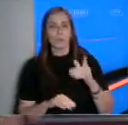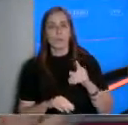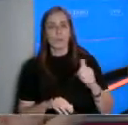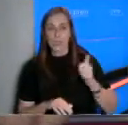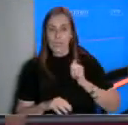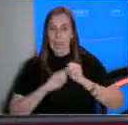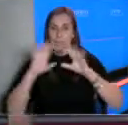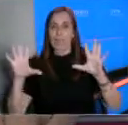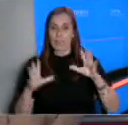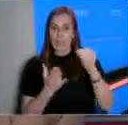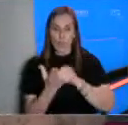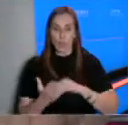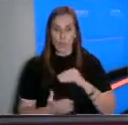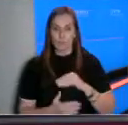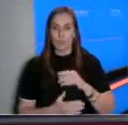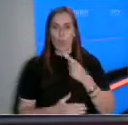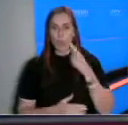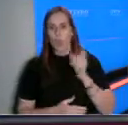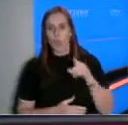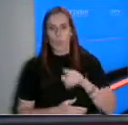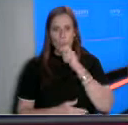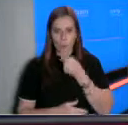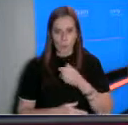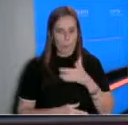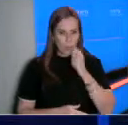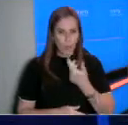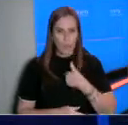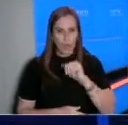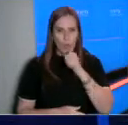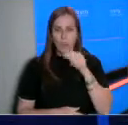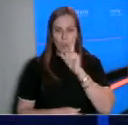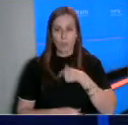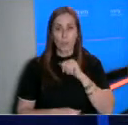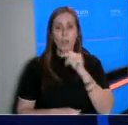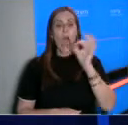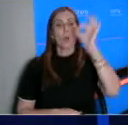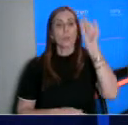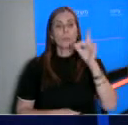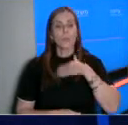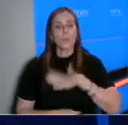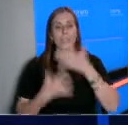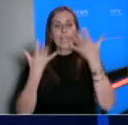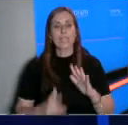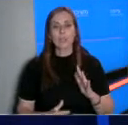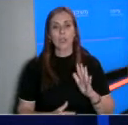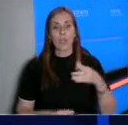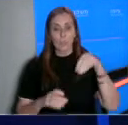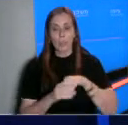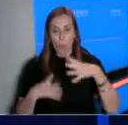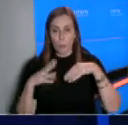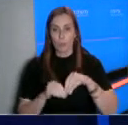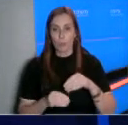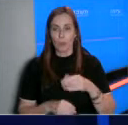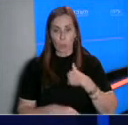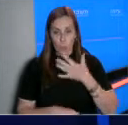צה"ל... שיפרסם את הנתונים. אז אומרים לי, לא, זה סודי. מה סודי? אני לא רוצה את השם ולא כלום. אחוזים, סטטיסטיקות. כמה מתוך משפחות?